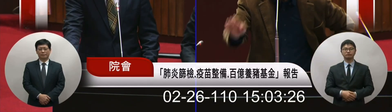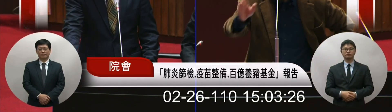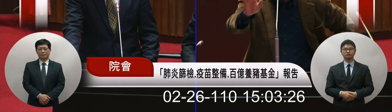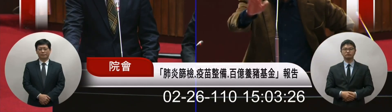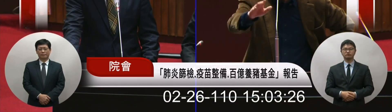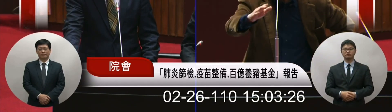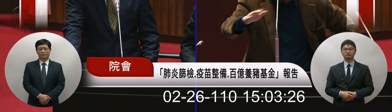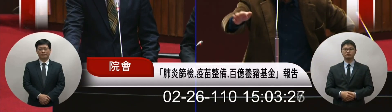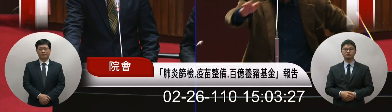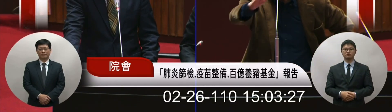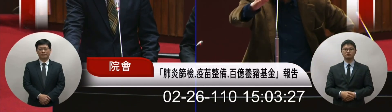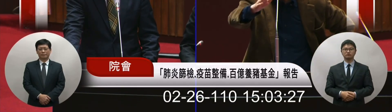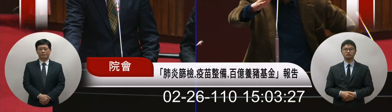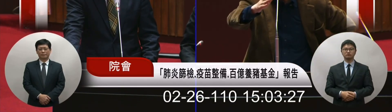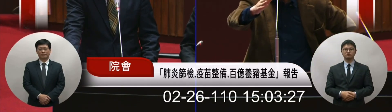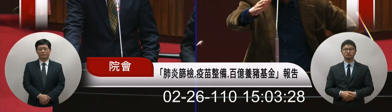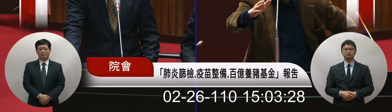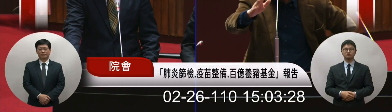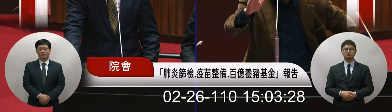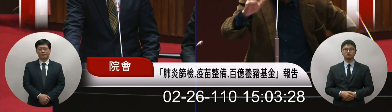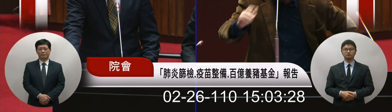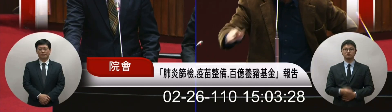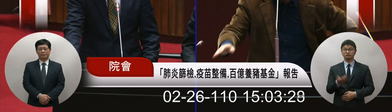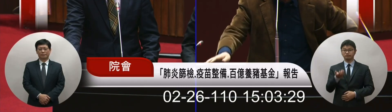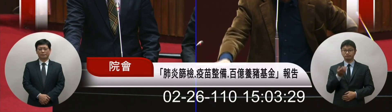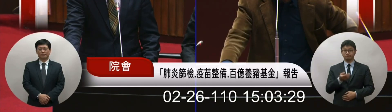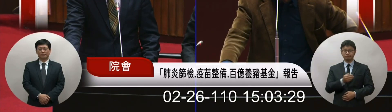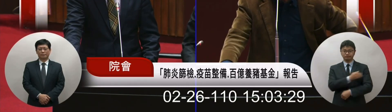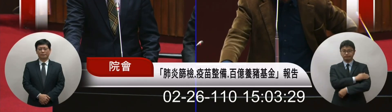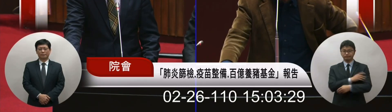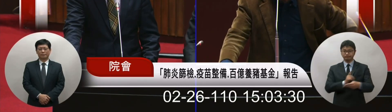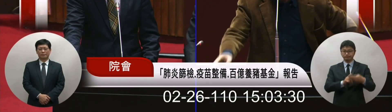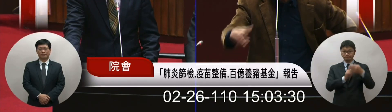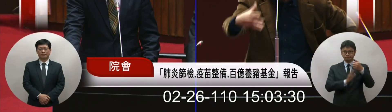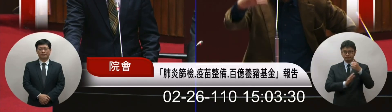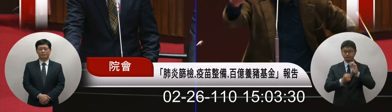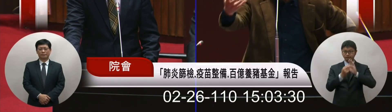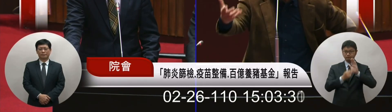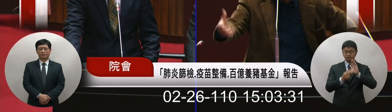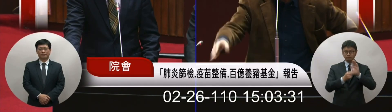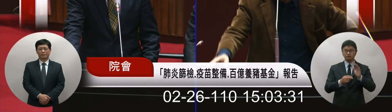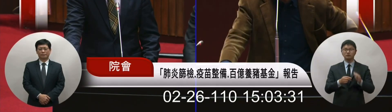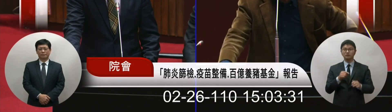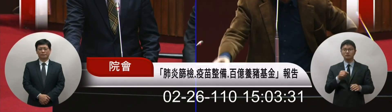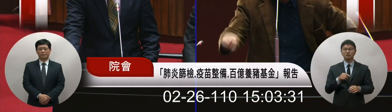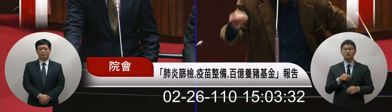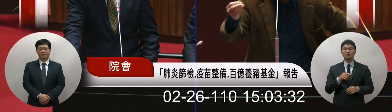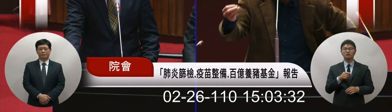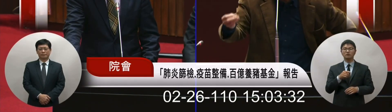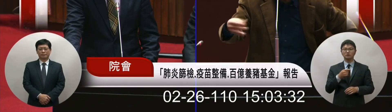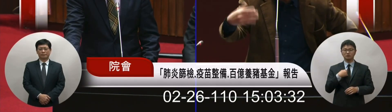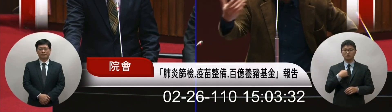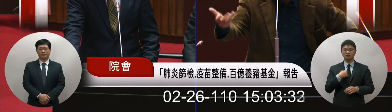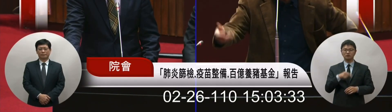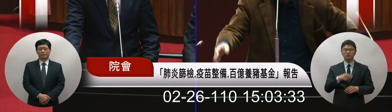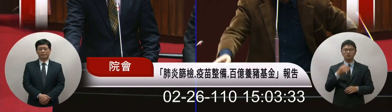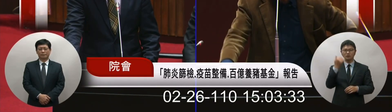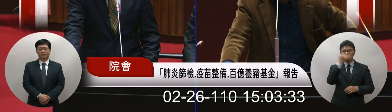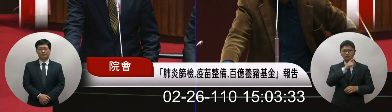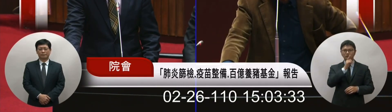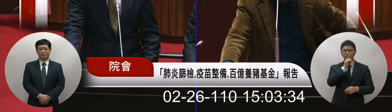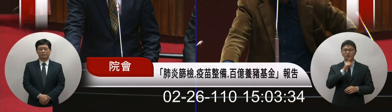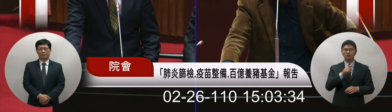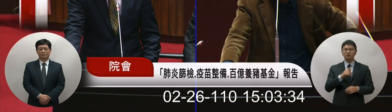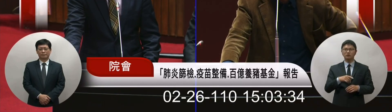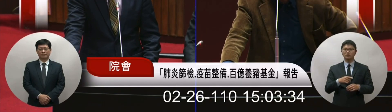啊，我刚刚都有听陈主委在讲了吼，说啊突然的说有甲壳虫啦，什么样